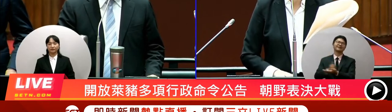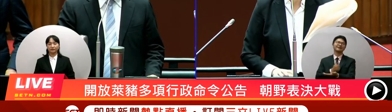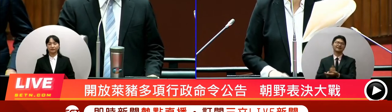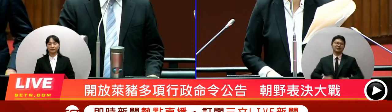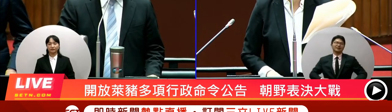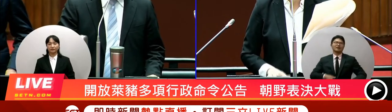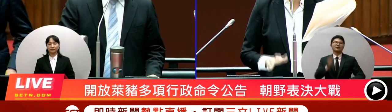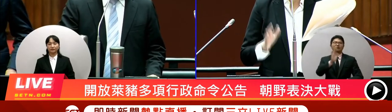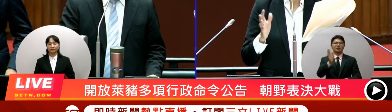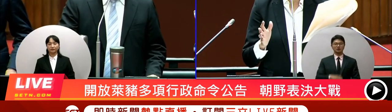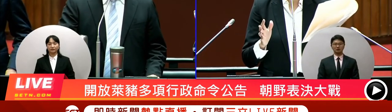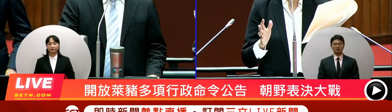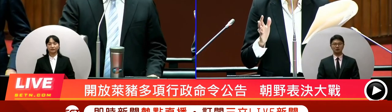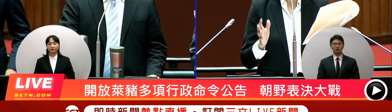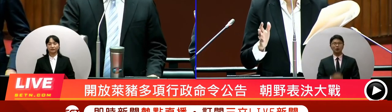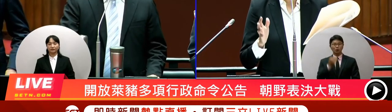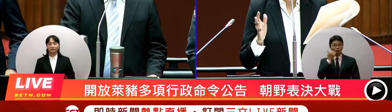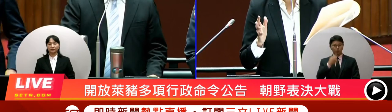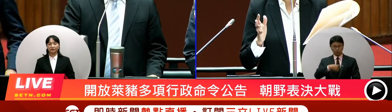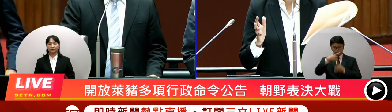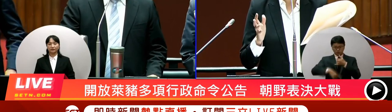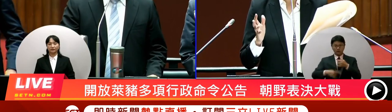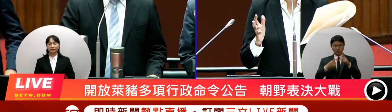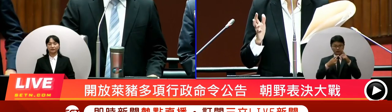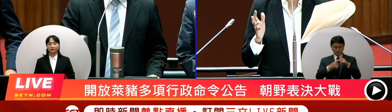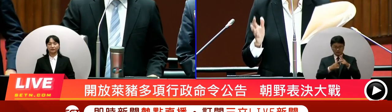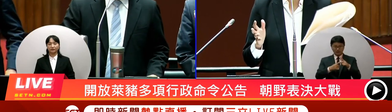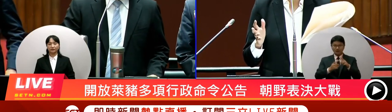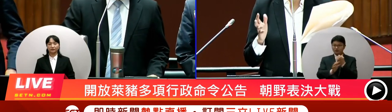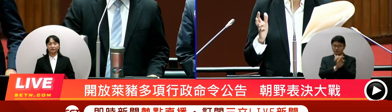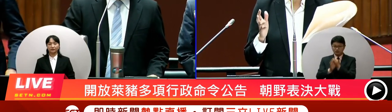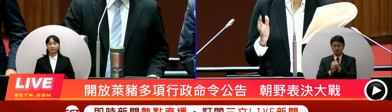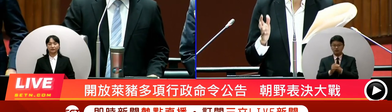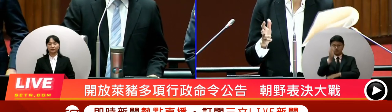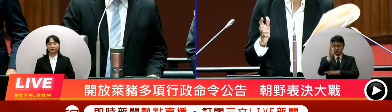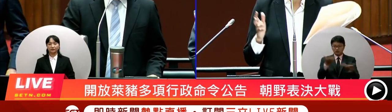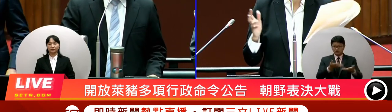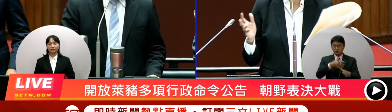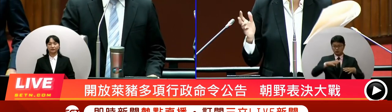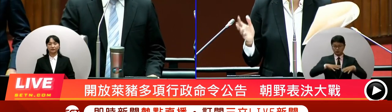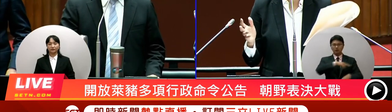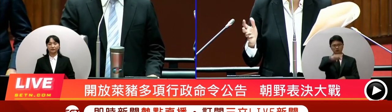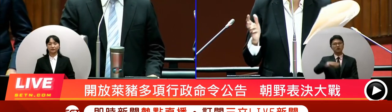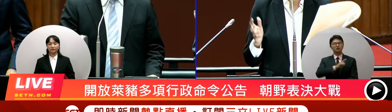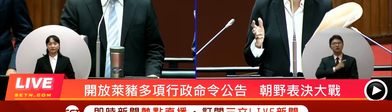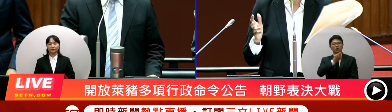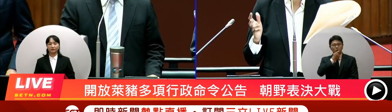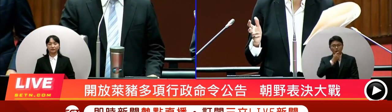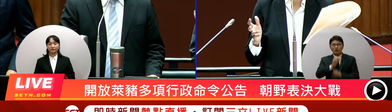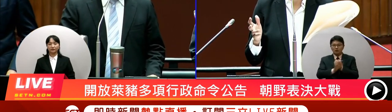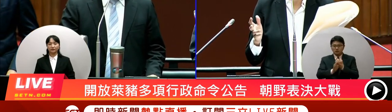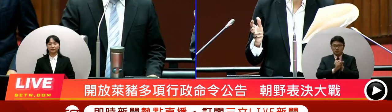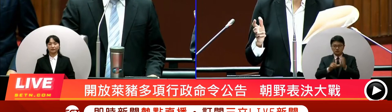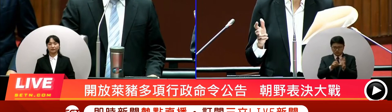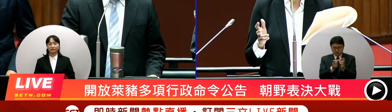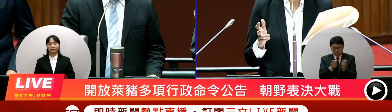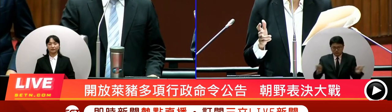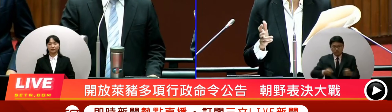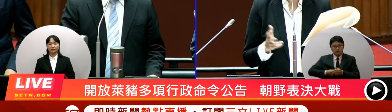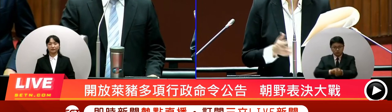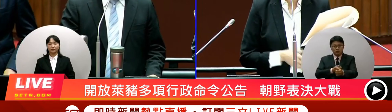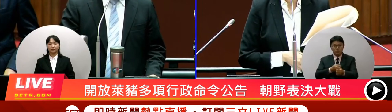人体试验，各位政务官愿意加入这样子的一个试验，然后确实长时间的追踪确实也没有问题，我